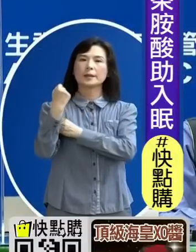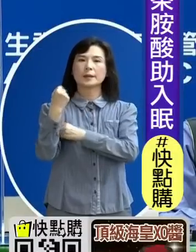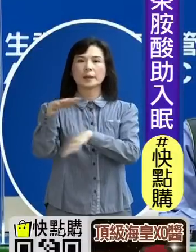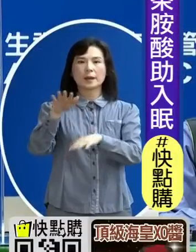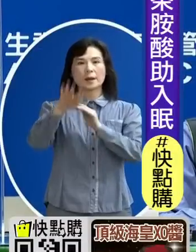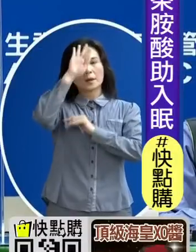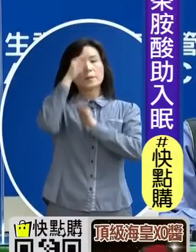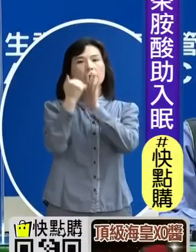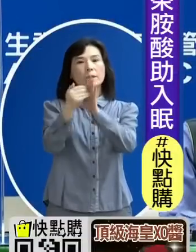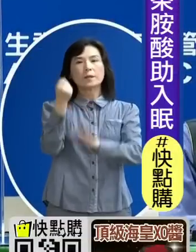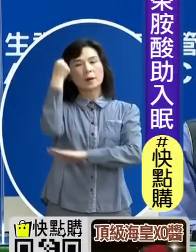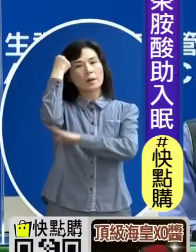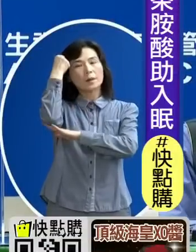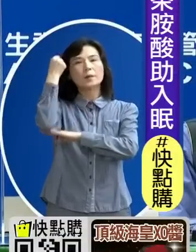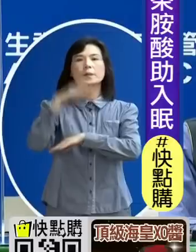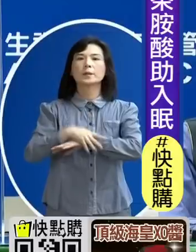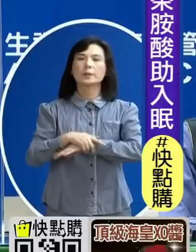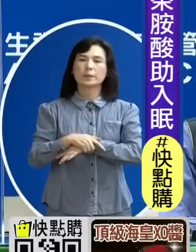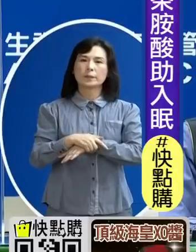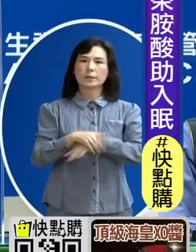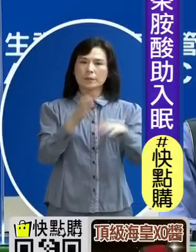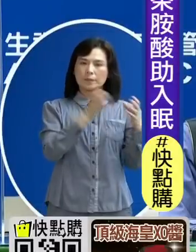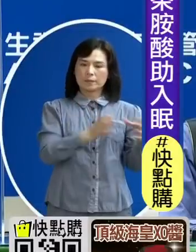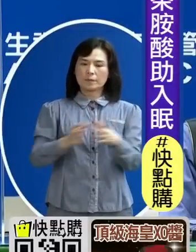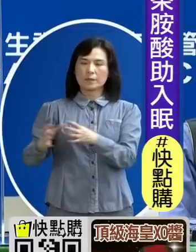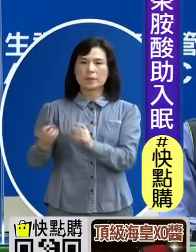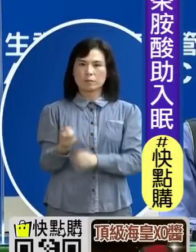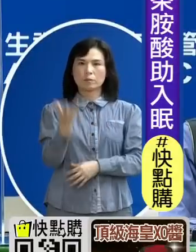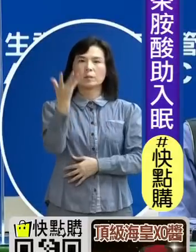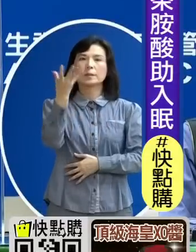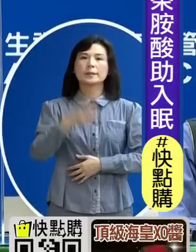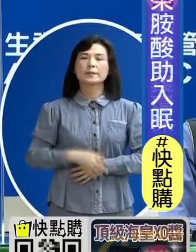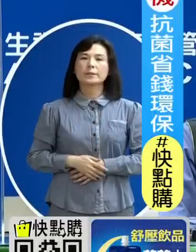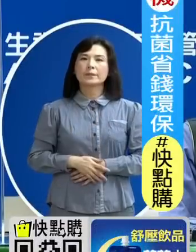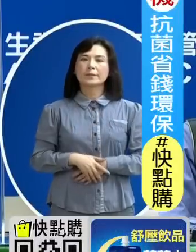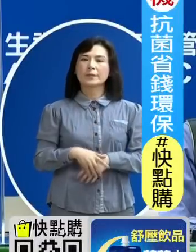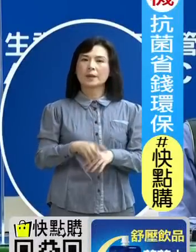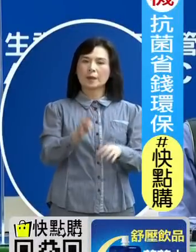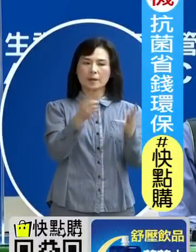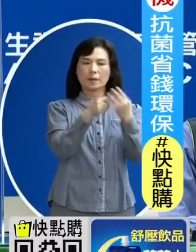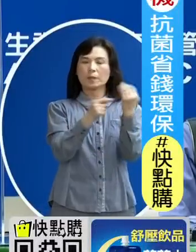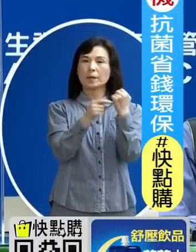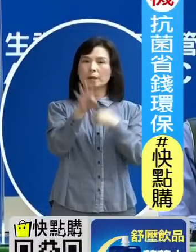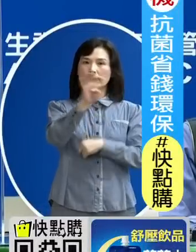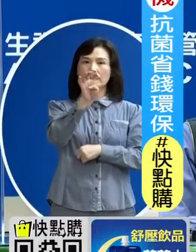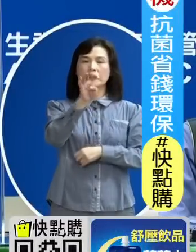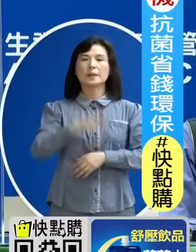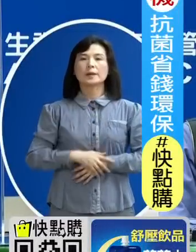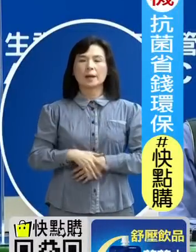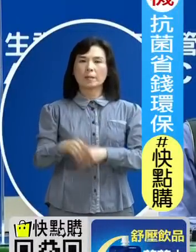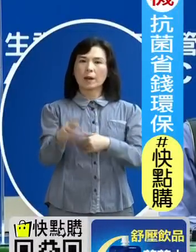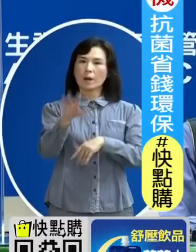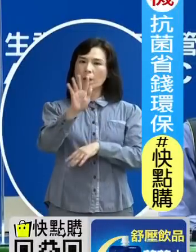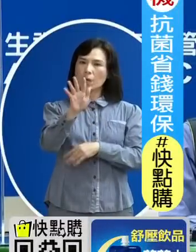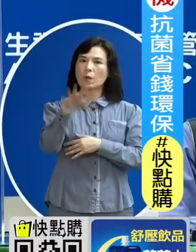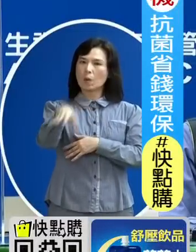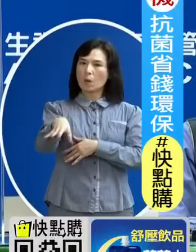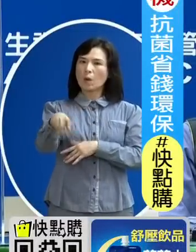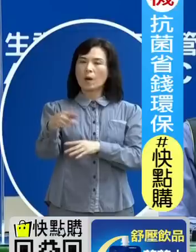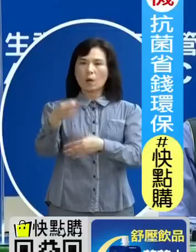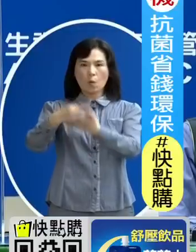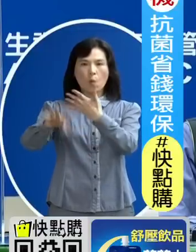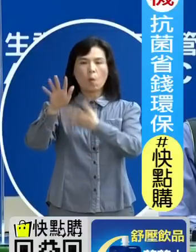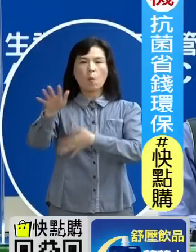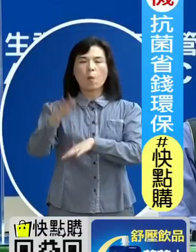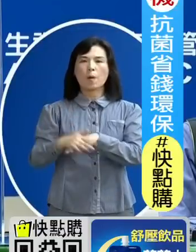亏损，指挥中心完全不查，就直接把我们纳税人的钱投16亿进去。各位，今年要缴税